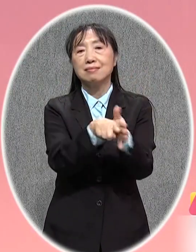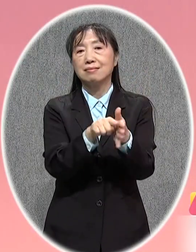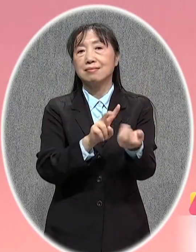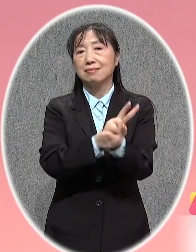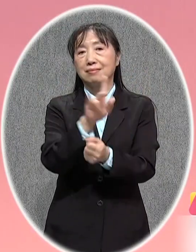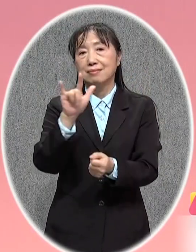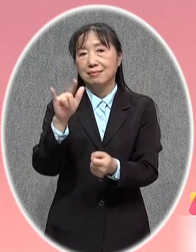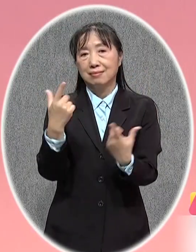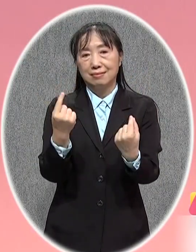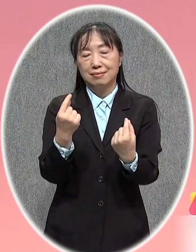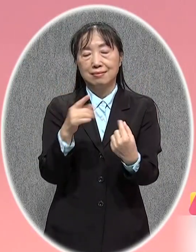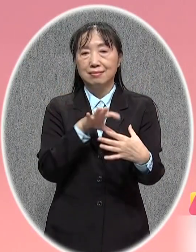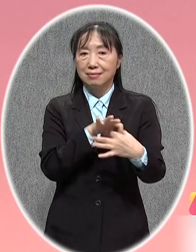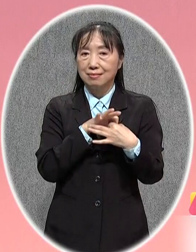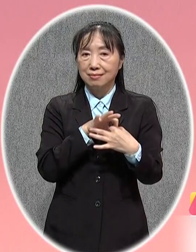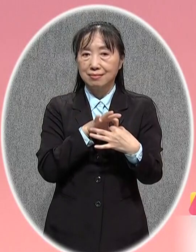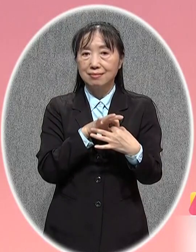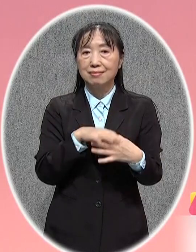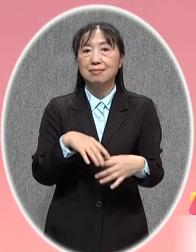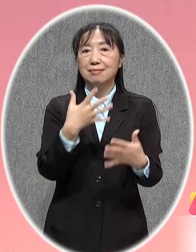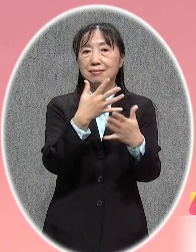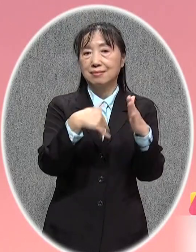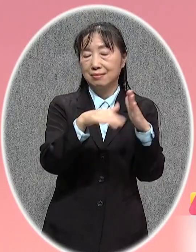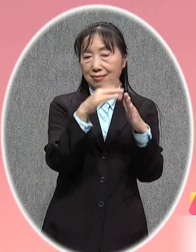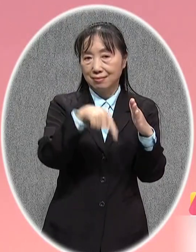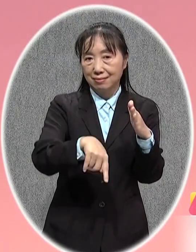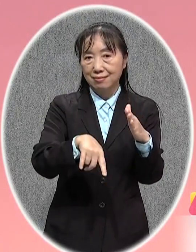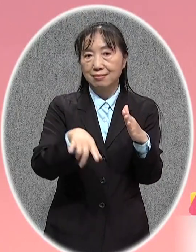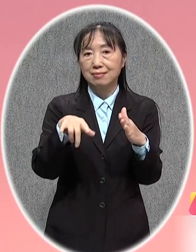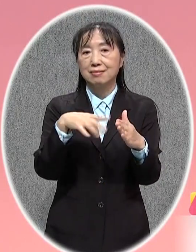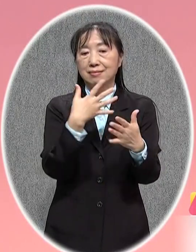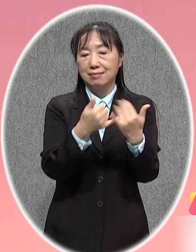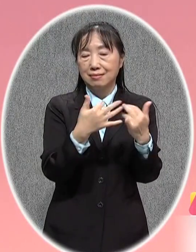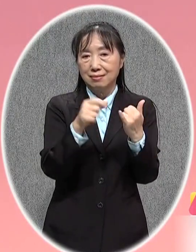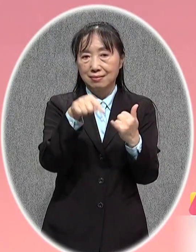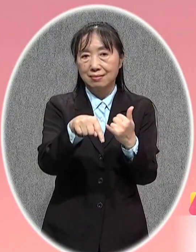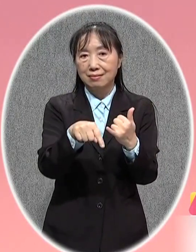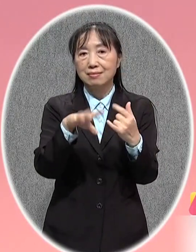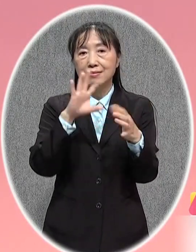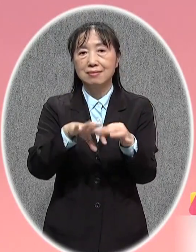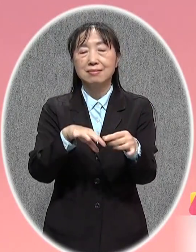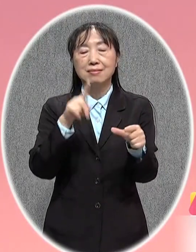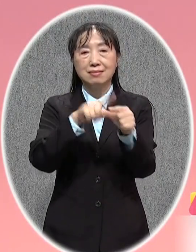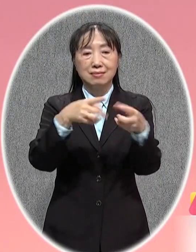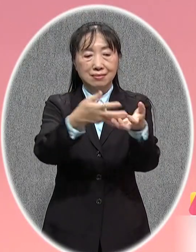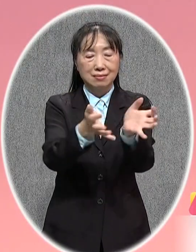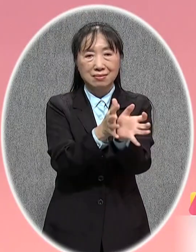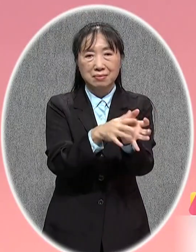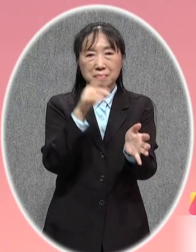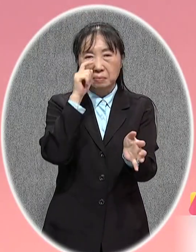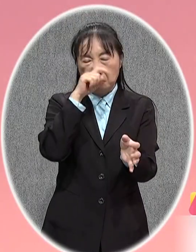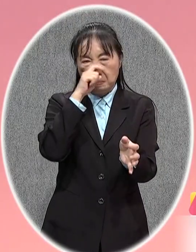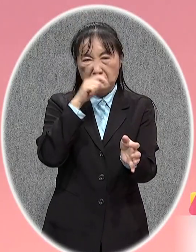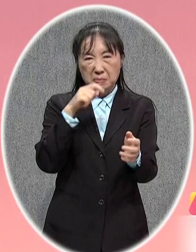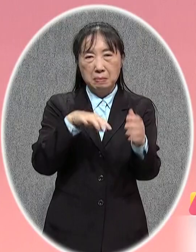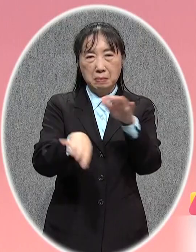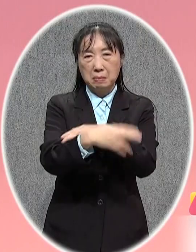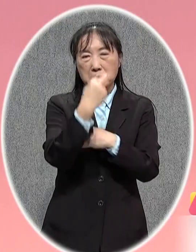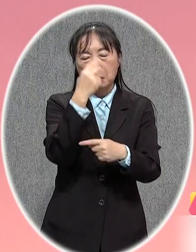心这个学校的师生，尤其是学生呢受到这个中部空污的这些影响呢，那希望